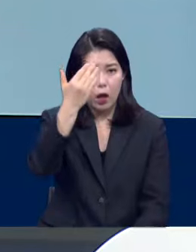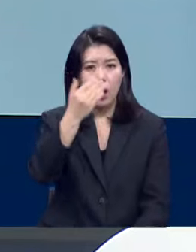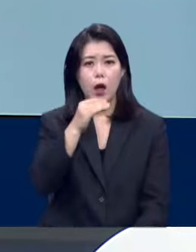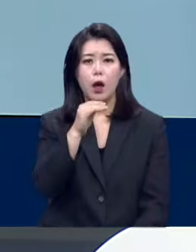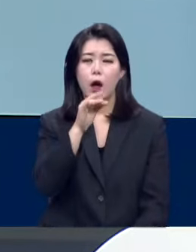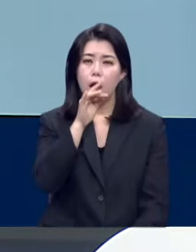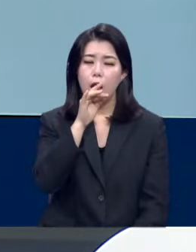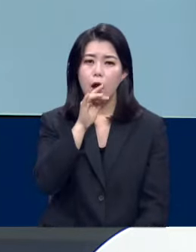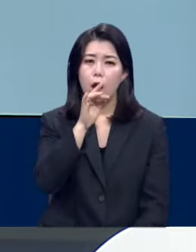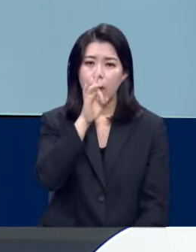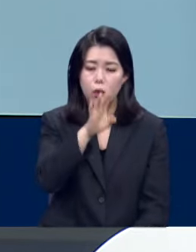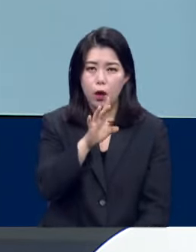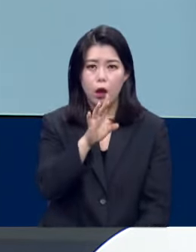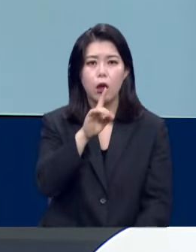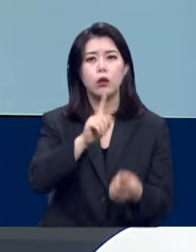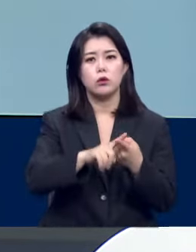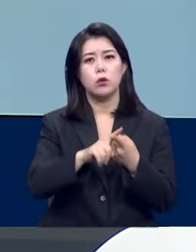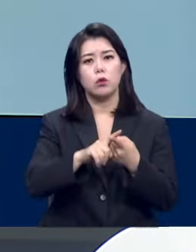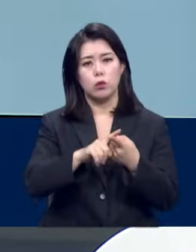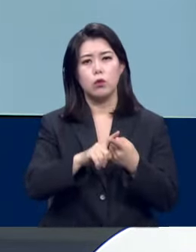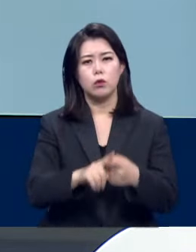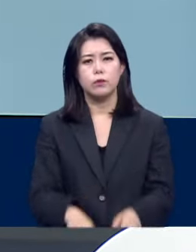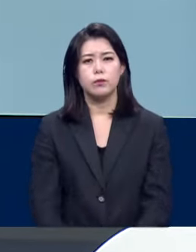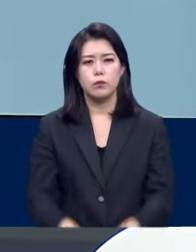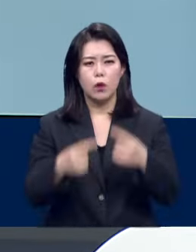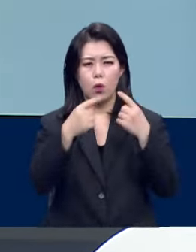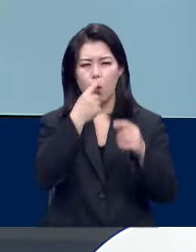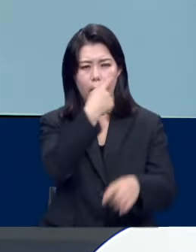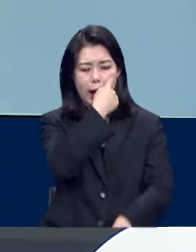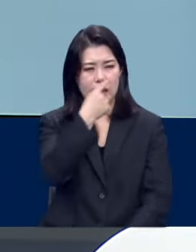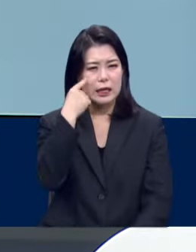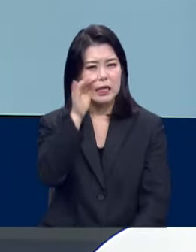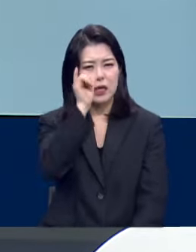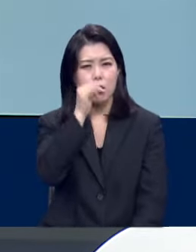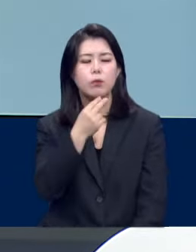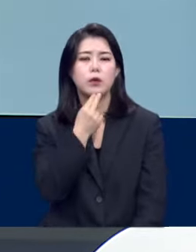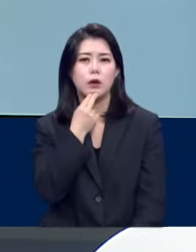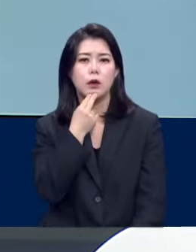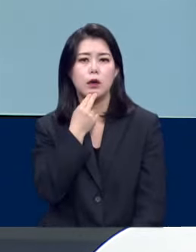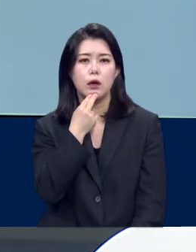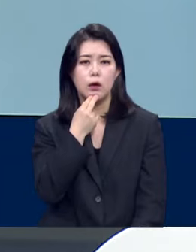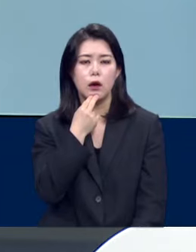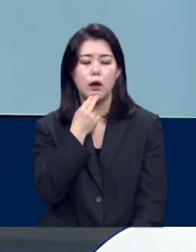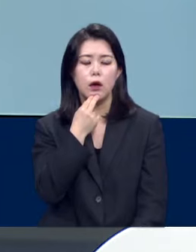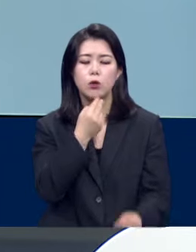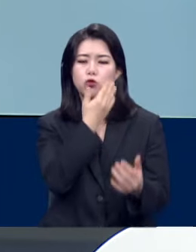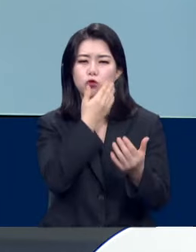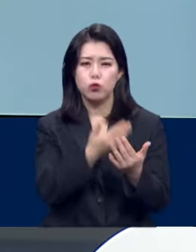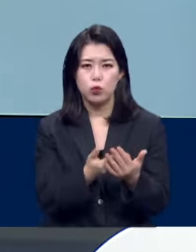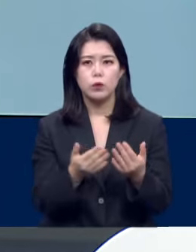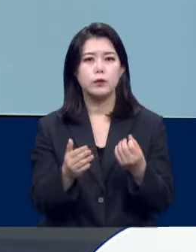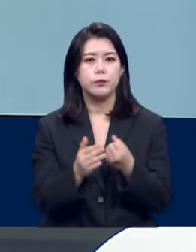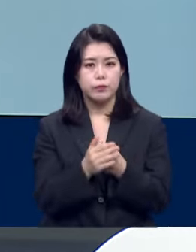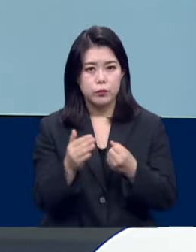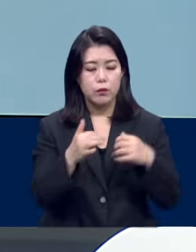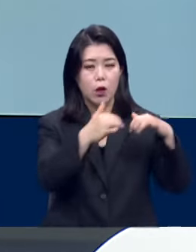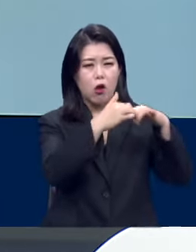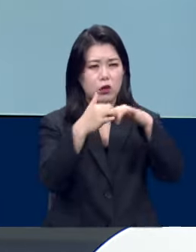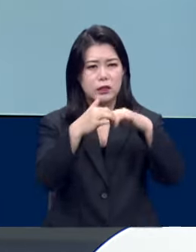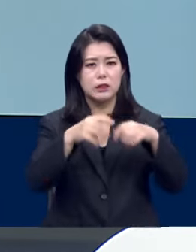되느냐가 교전에 참여하는게 확인이 되느냐 안 되느냐 맞다가 있기 때문에 지금 교전에